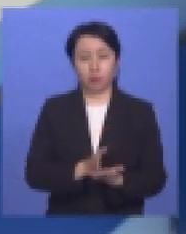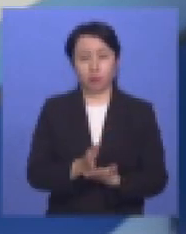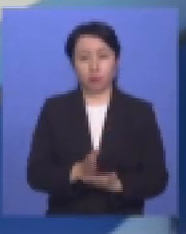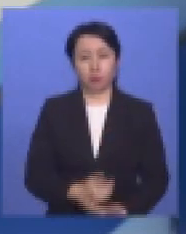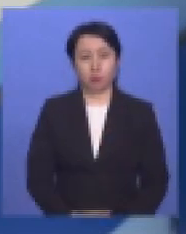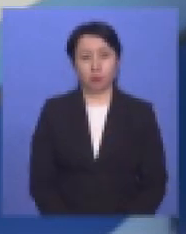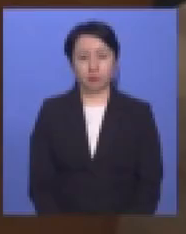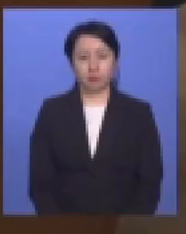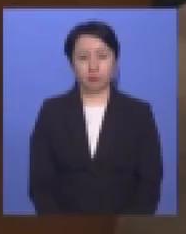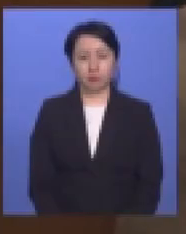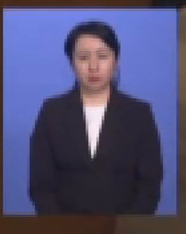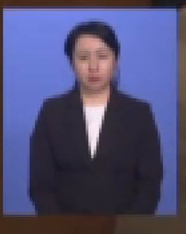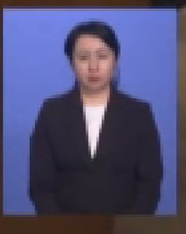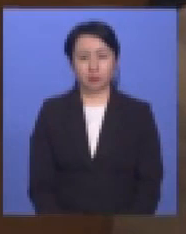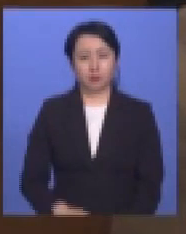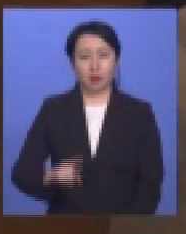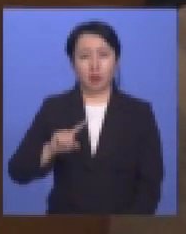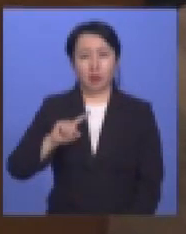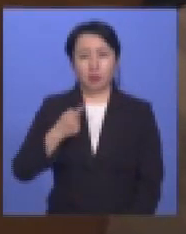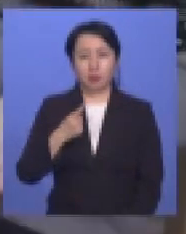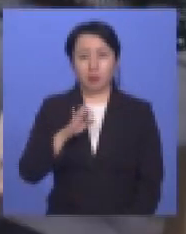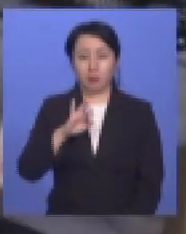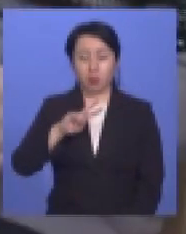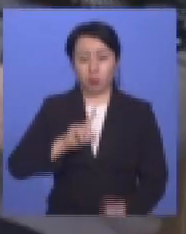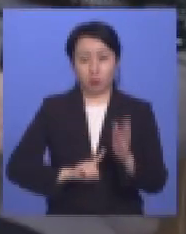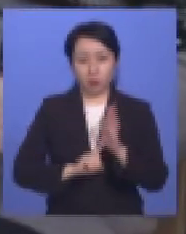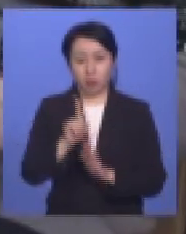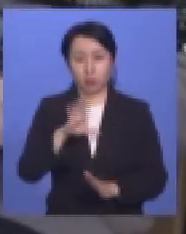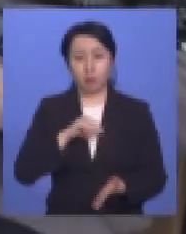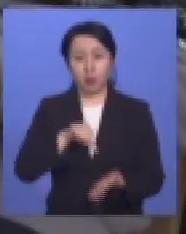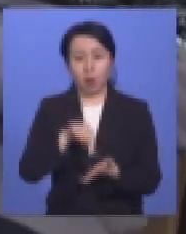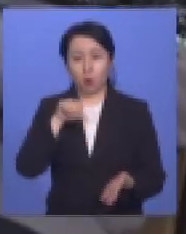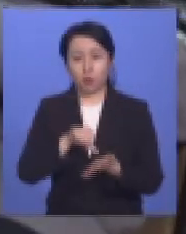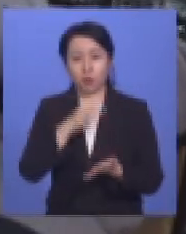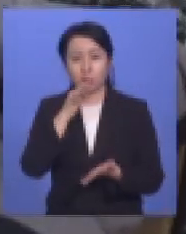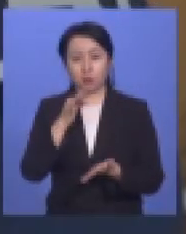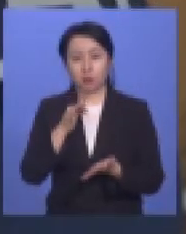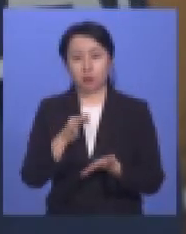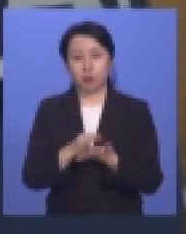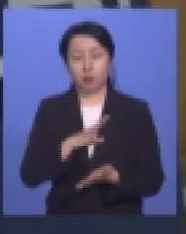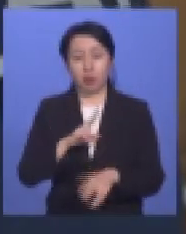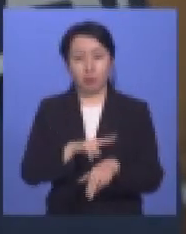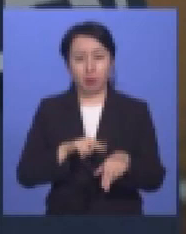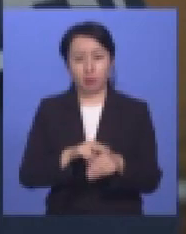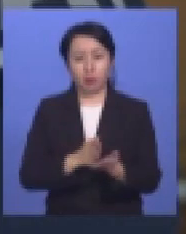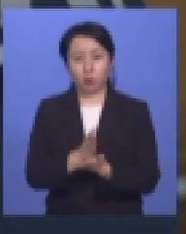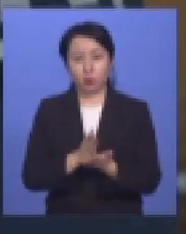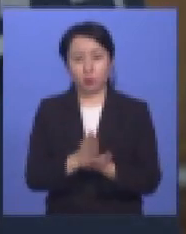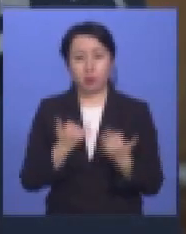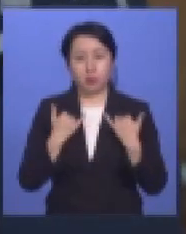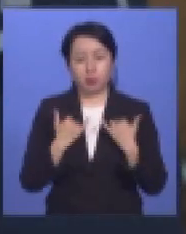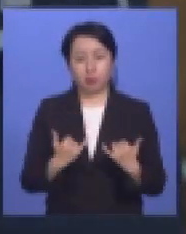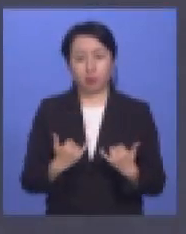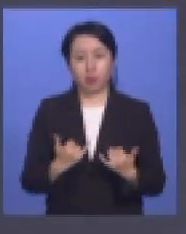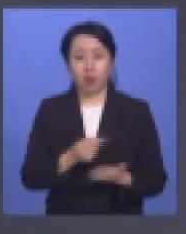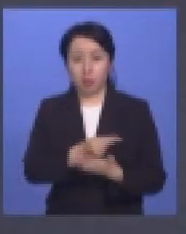басым бағыттардың бірі. Бірінші шілдеден бастап отбасылық жанжал қойларға қатысты жауапкершілік қатаңдатылды. Полиция